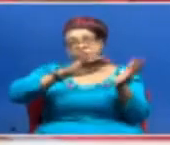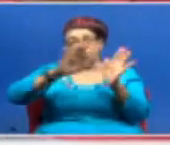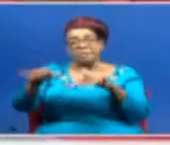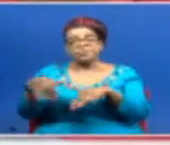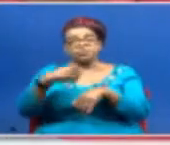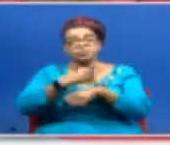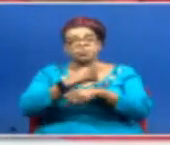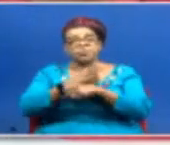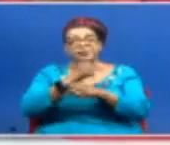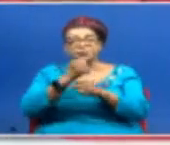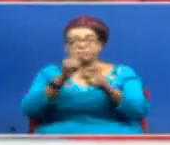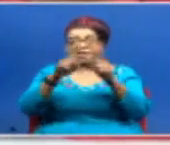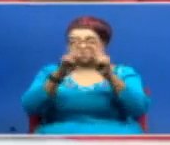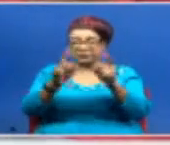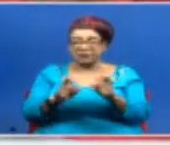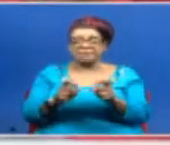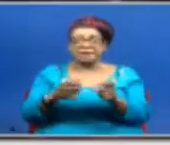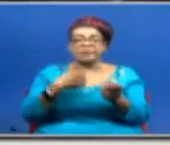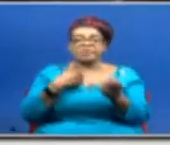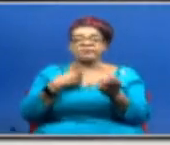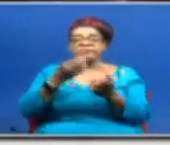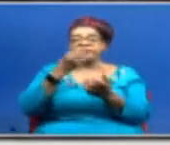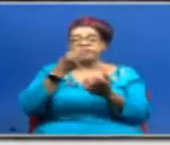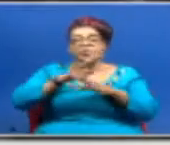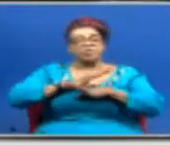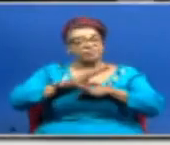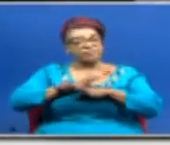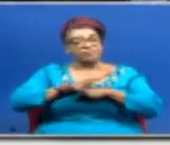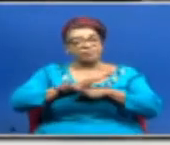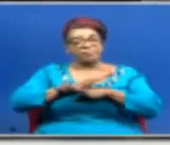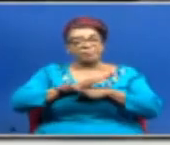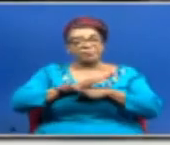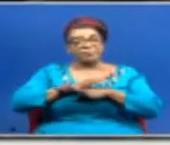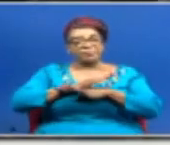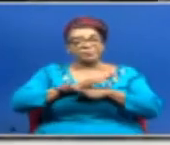na wapate chakula kwa mambo masao.